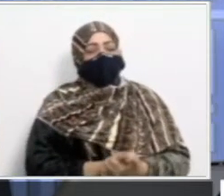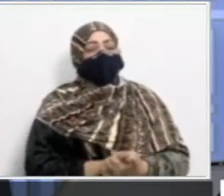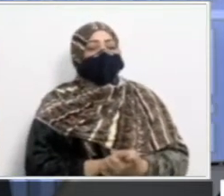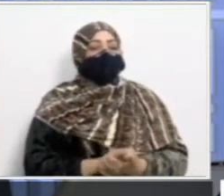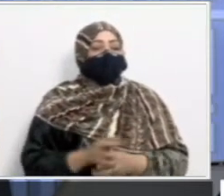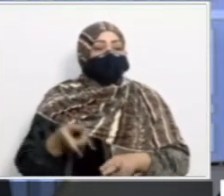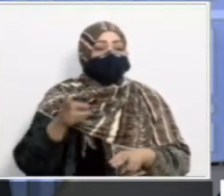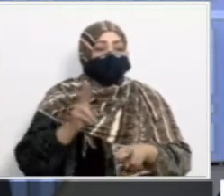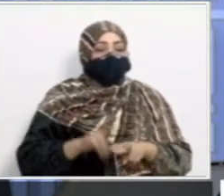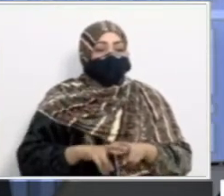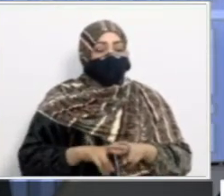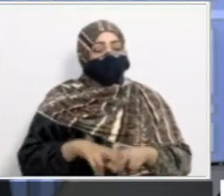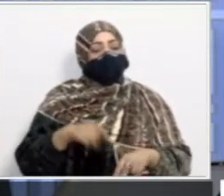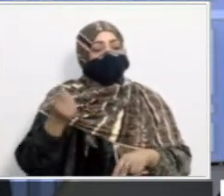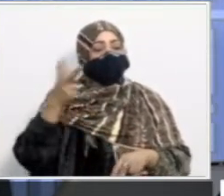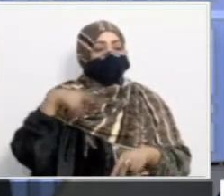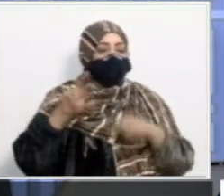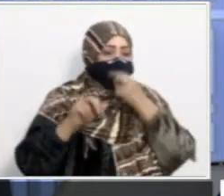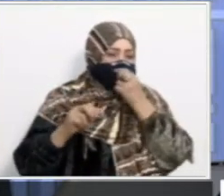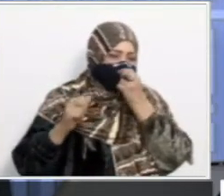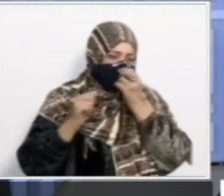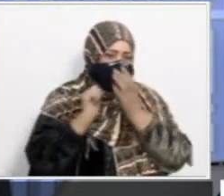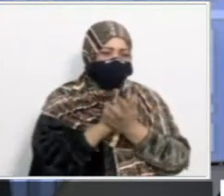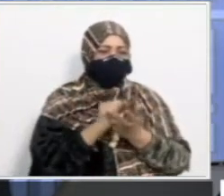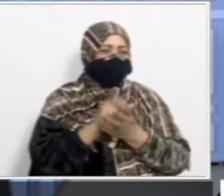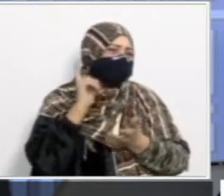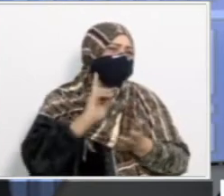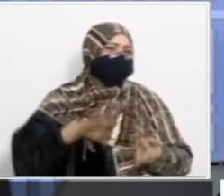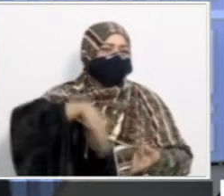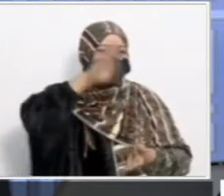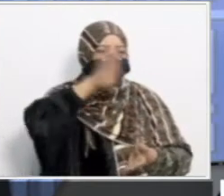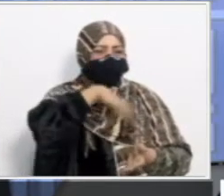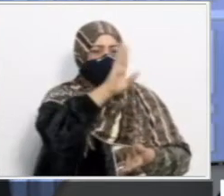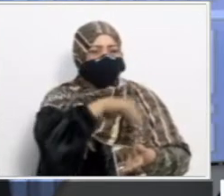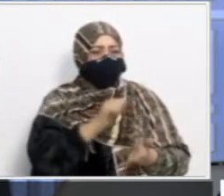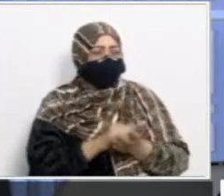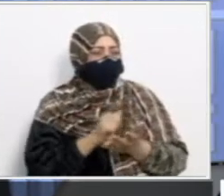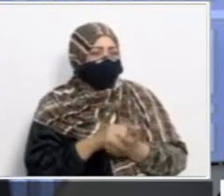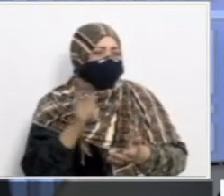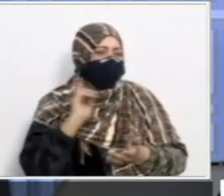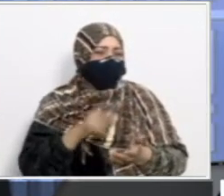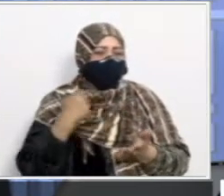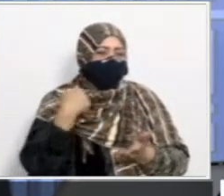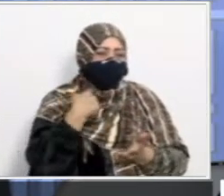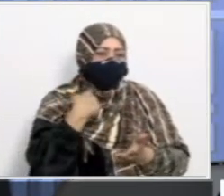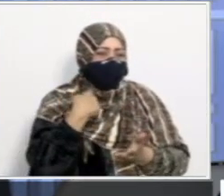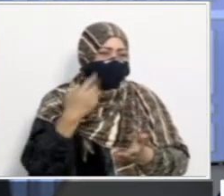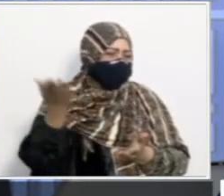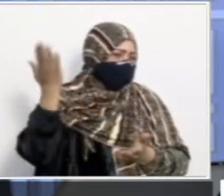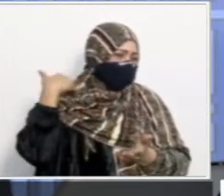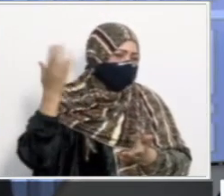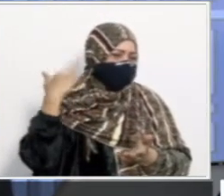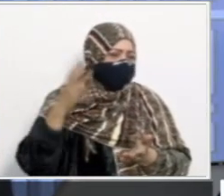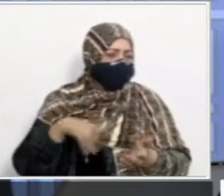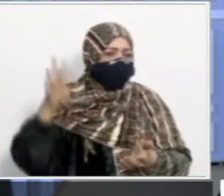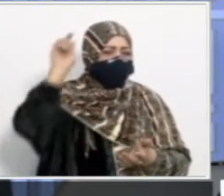الفروسية. الحقيقة أنا ما نعرفش الشقق هذه كيف طبيعتها، لكن الشقق هذه اللي هي واخدينها من مصر في الادخار إما أن